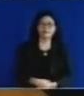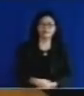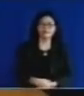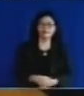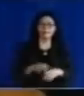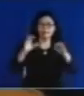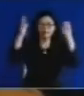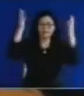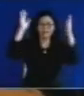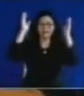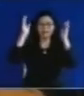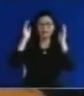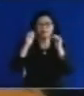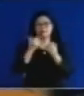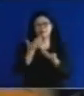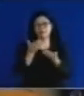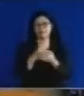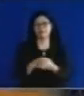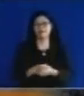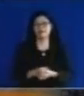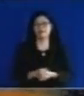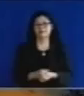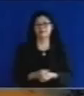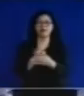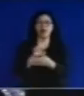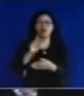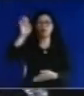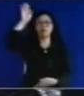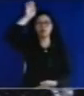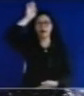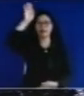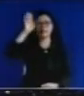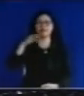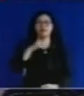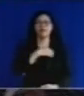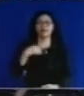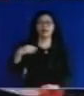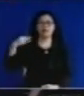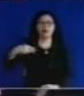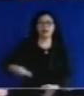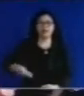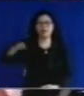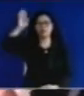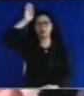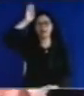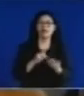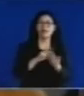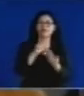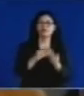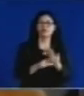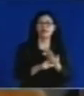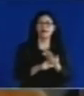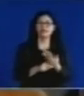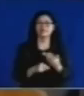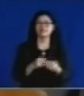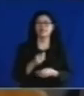Berikan aplaus untuk sesi yang pertama sudah selesai. Baik, marilah kita lanjutkan di sesi yang kedua, di